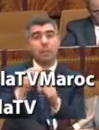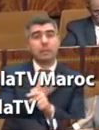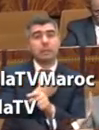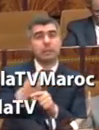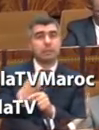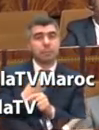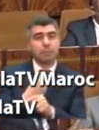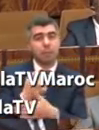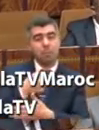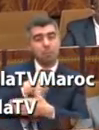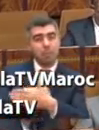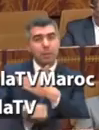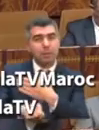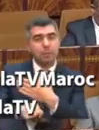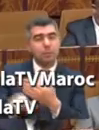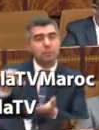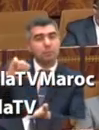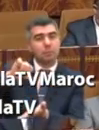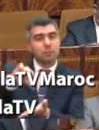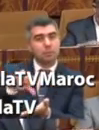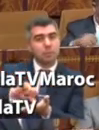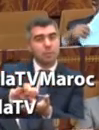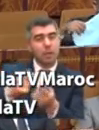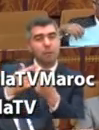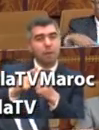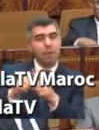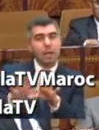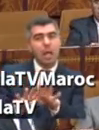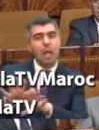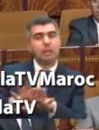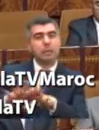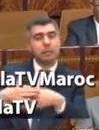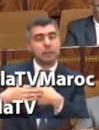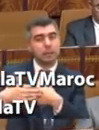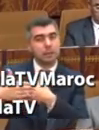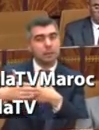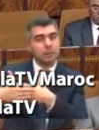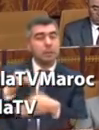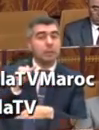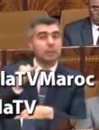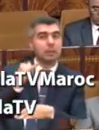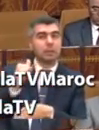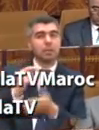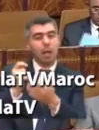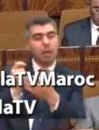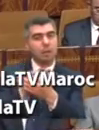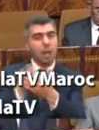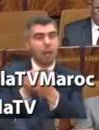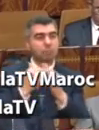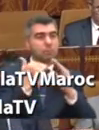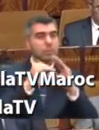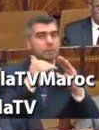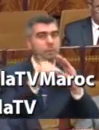في طب النساء والتوليد بالمستشفى المحلي بولاد تيما إقليم تارودانت. وهذا الإلحاح السيد الوزير ما